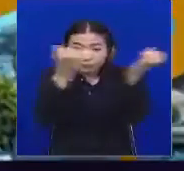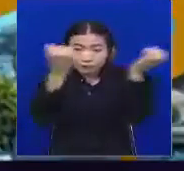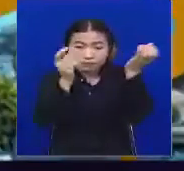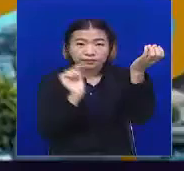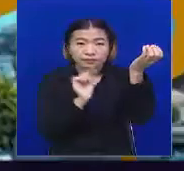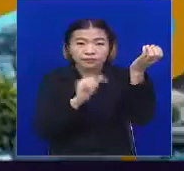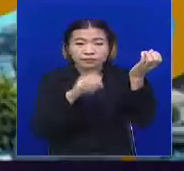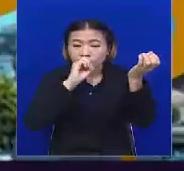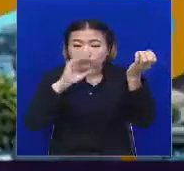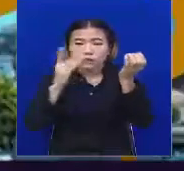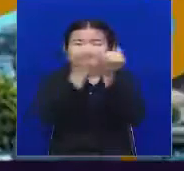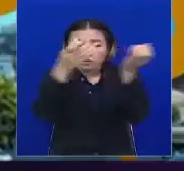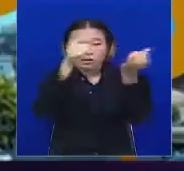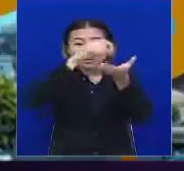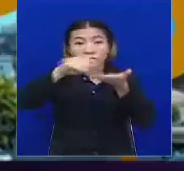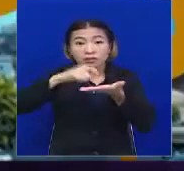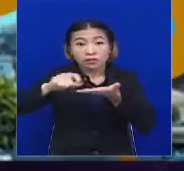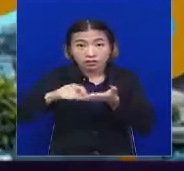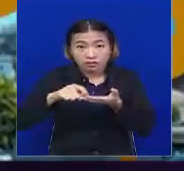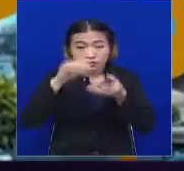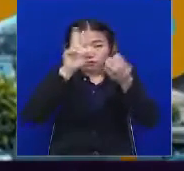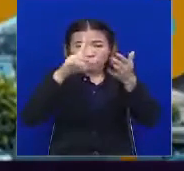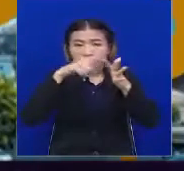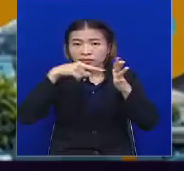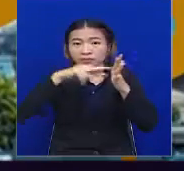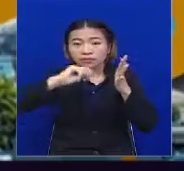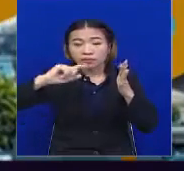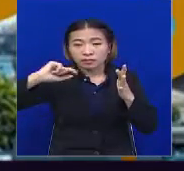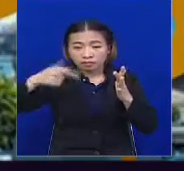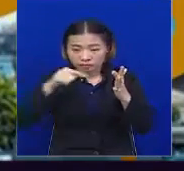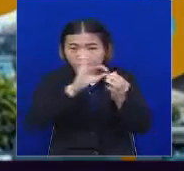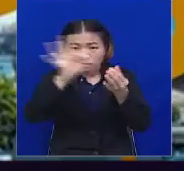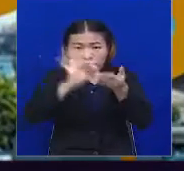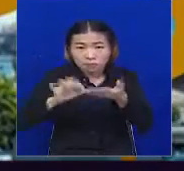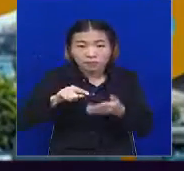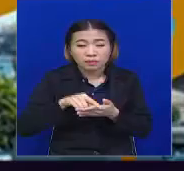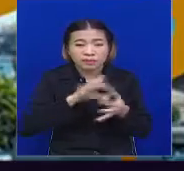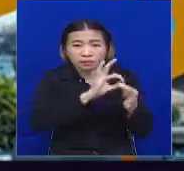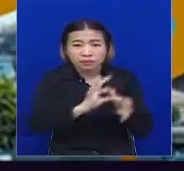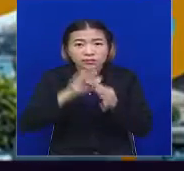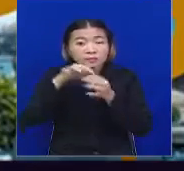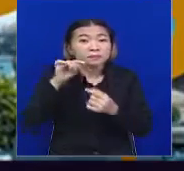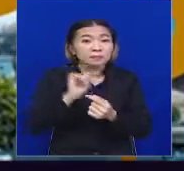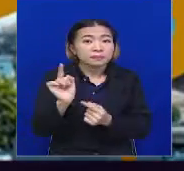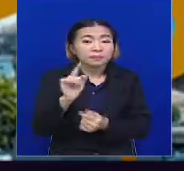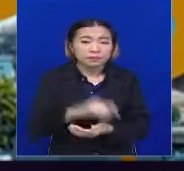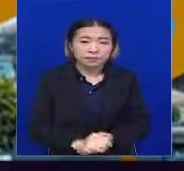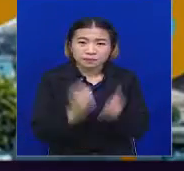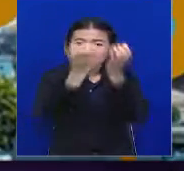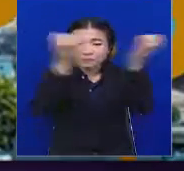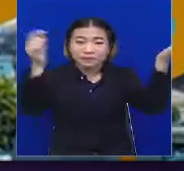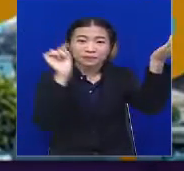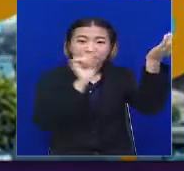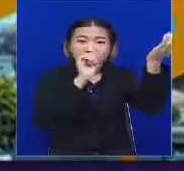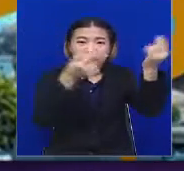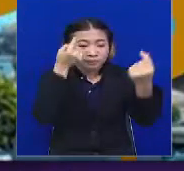ลุงครับร่างรัฐธรรมนูญฉบับนี้บัญญัติการปฏิรูปประเทศไว้ด้วยหรือเปล่าครับ ร่างรัฐธรรมนูญก็กำหนดเป้